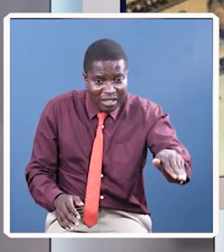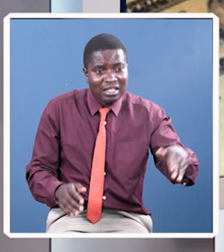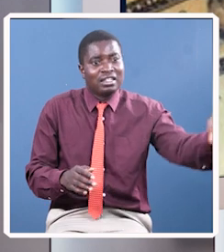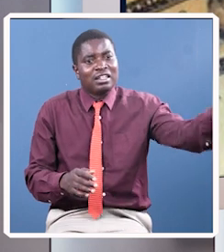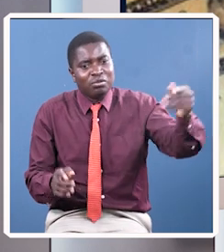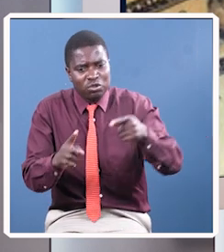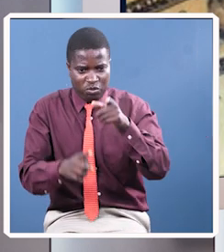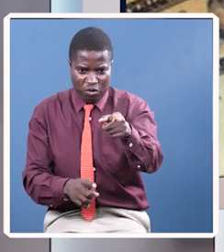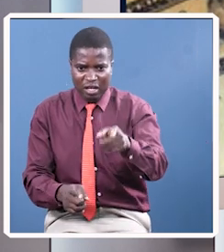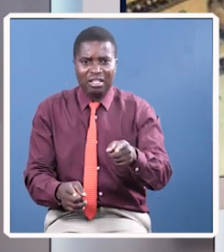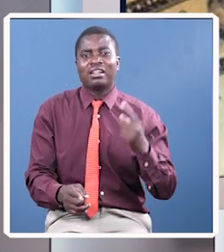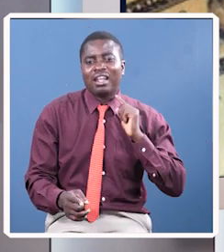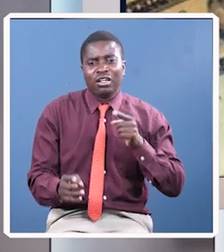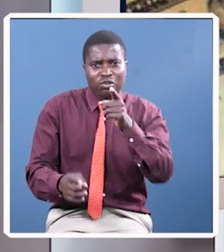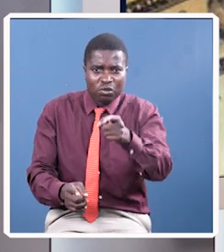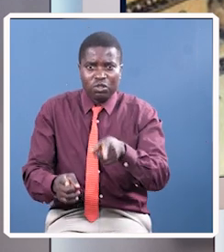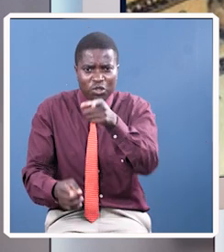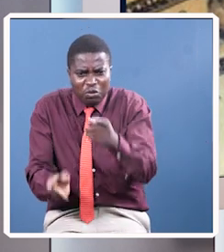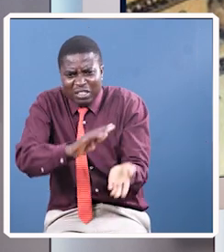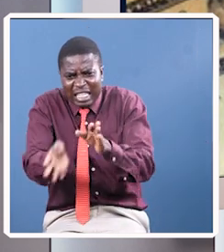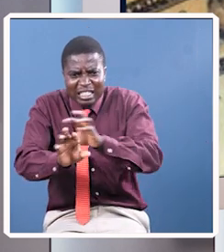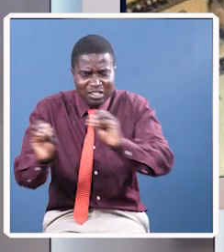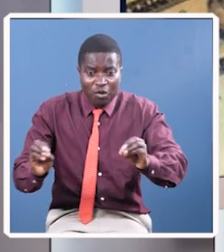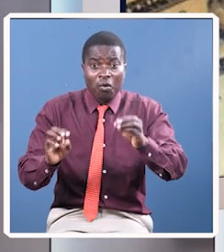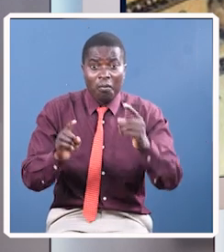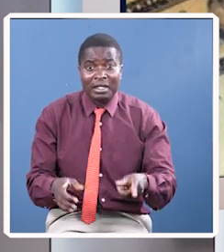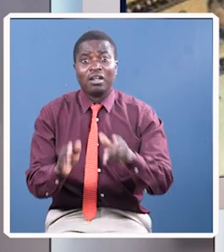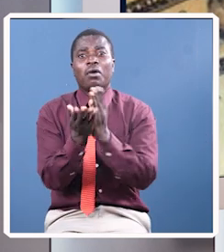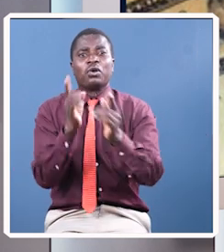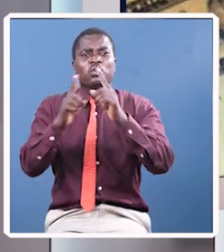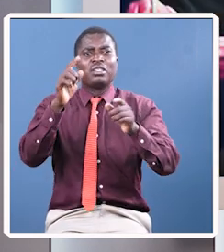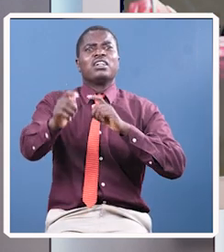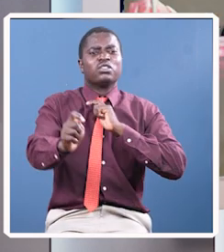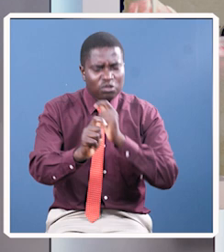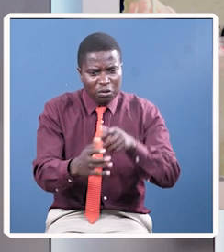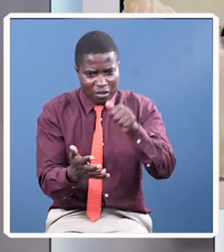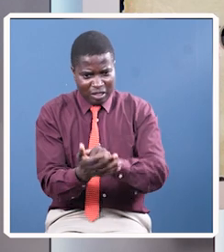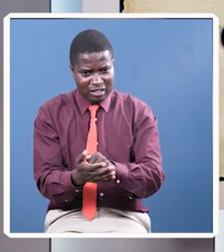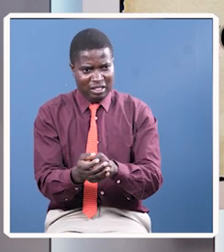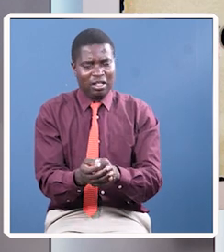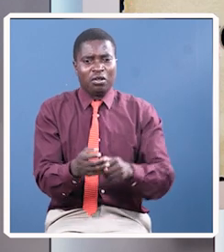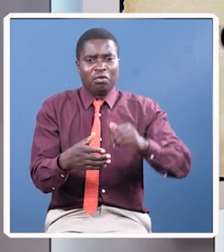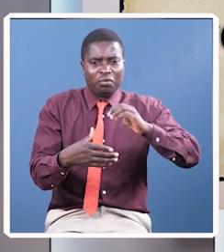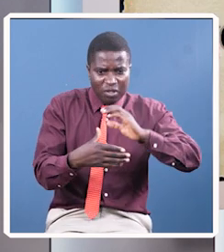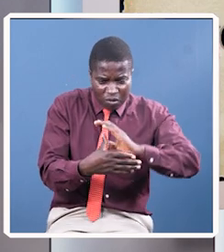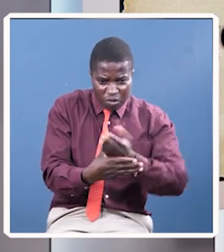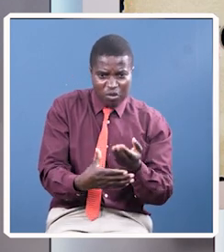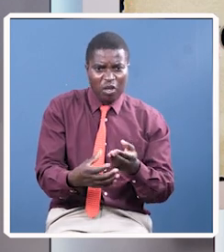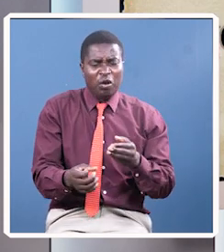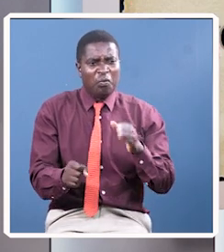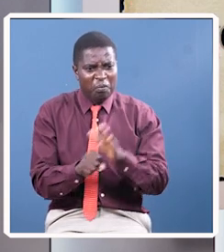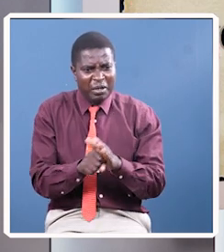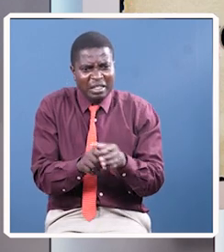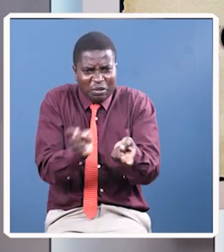kuti hauchazofe. But Bible rinotaura zvakanaka mubhuku raTimoti kuti nekukakavadzana kusingapere kwevanhu